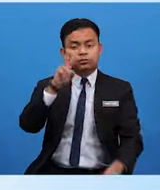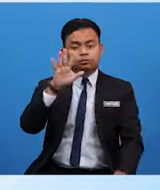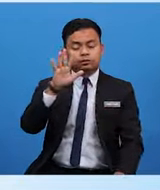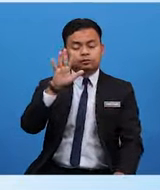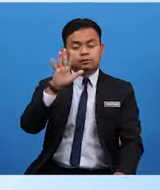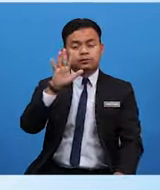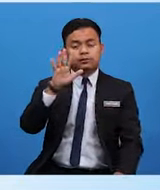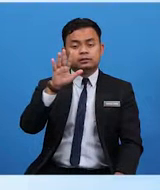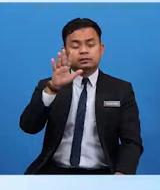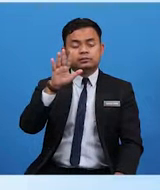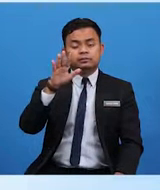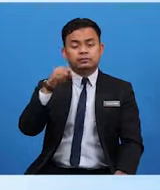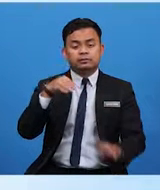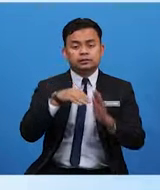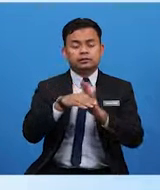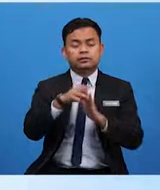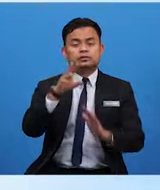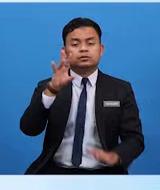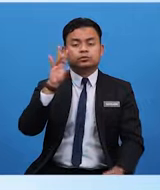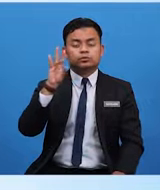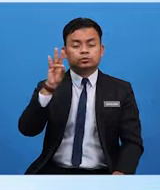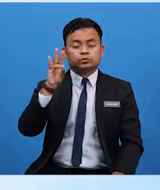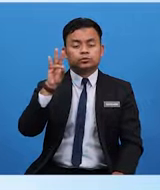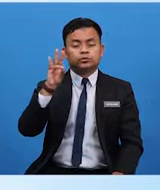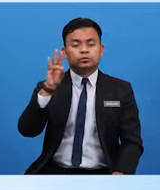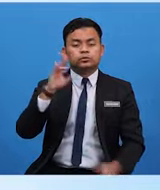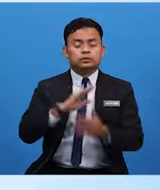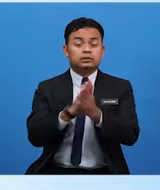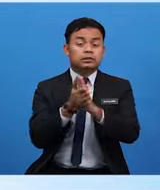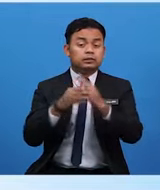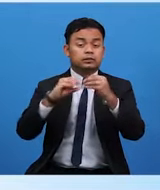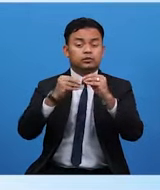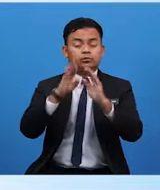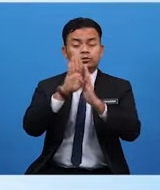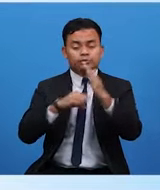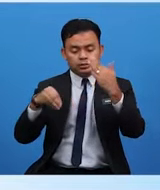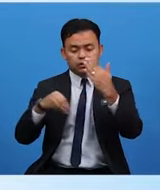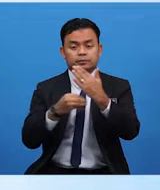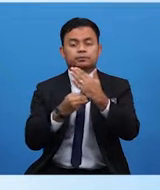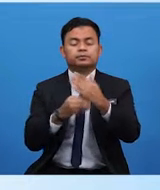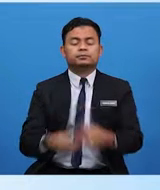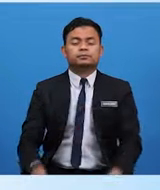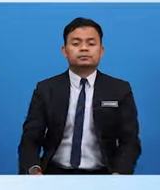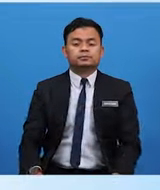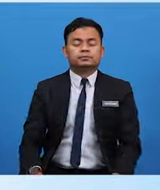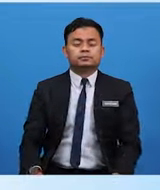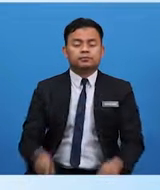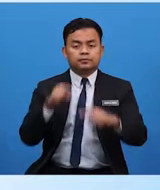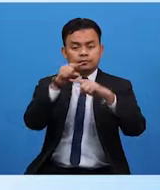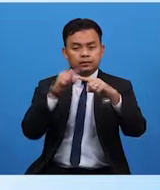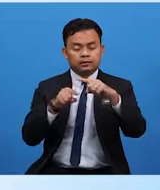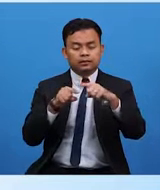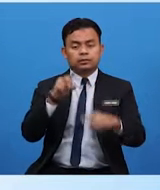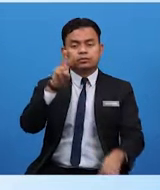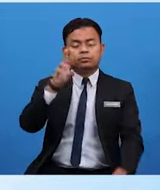25/7 kepada nomor bercampur bahagia ikan 25 dengan